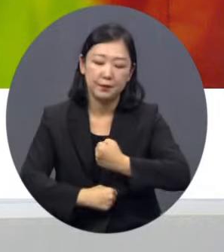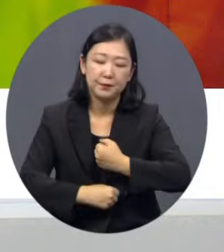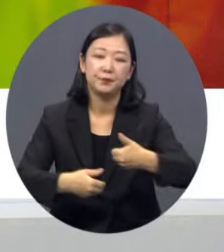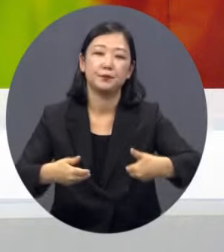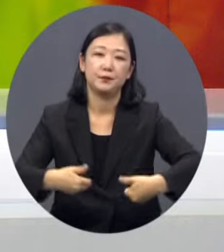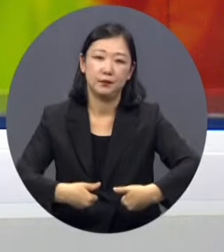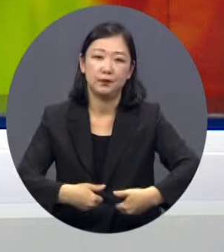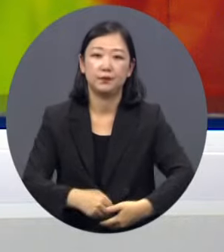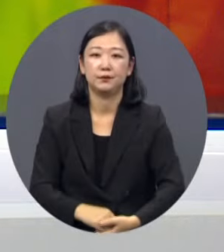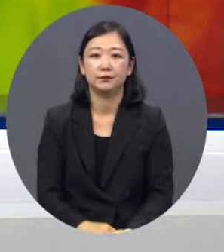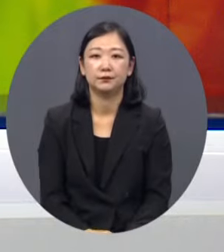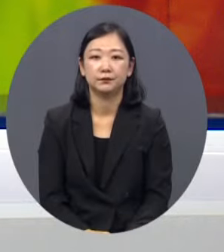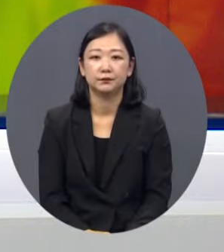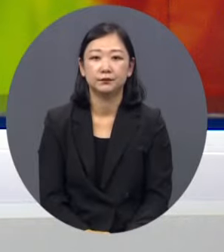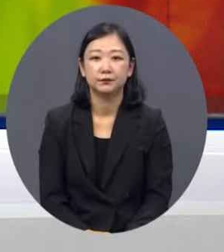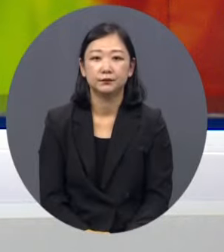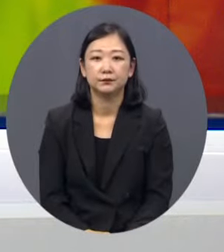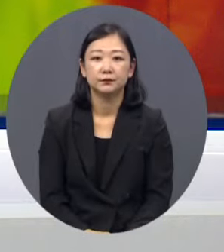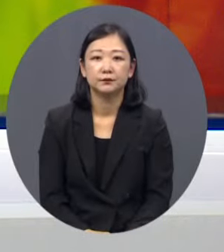필요합니다. 김항섭 기자입니다.